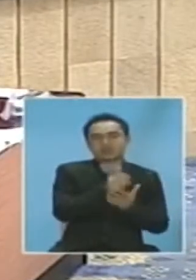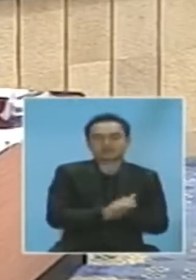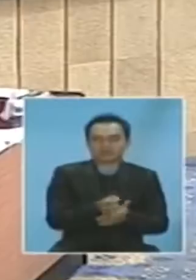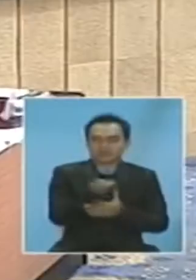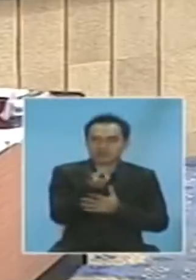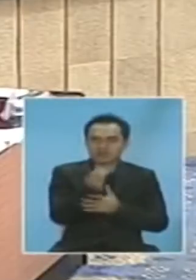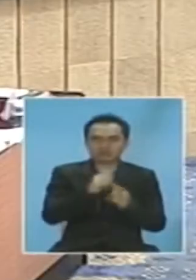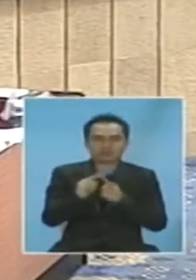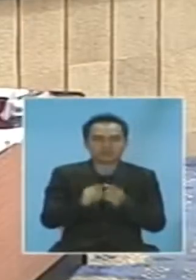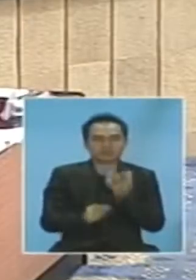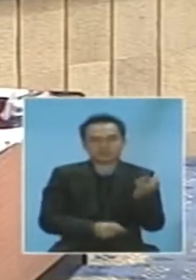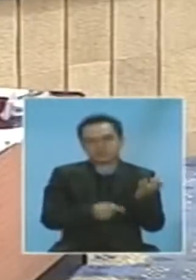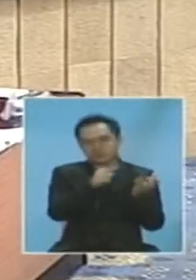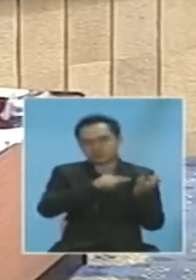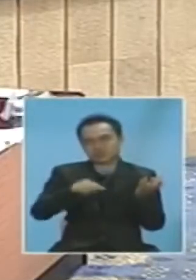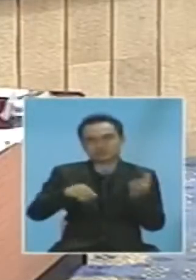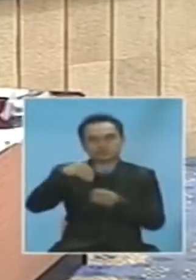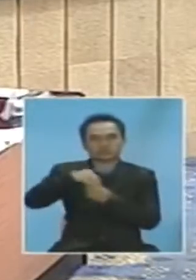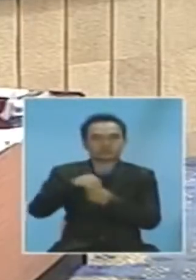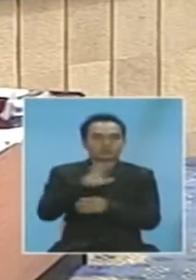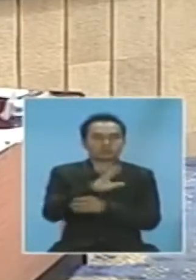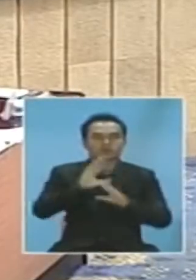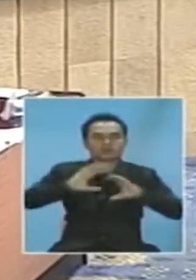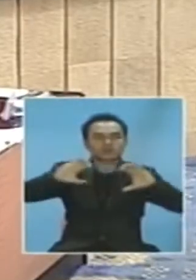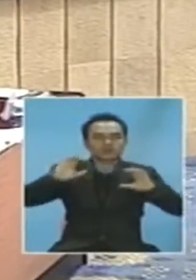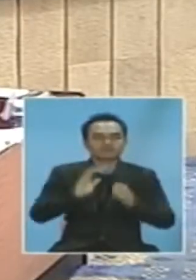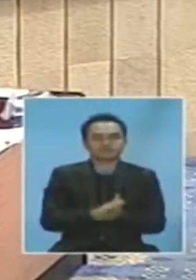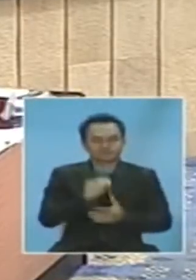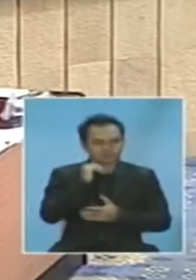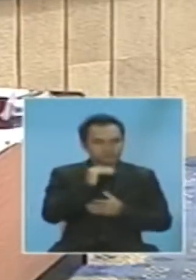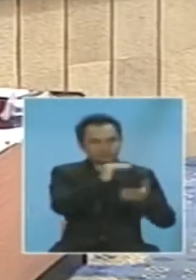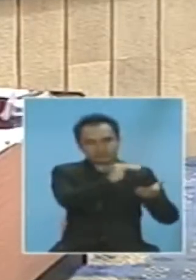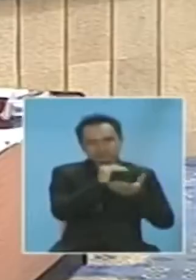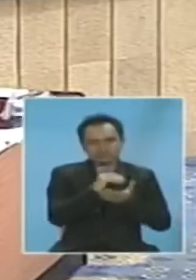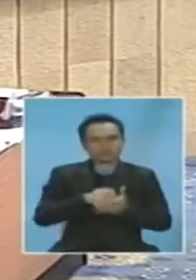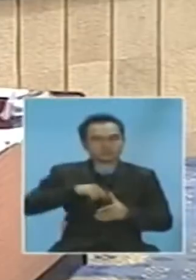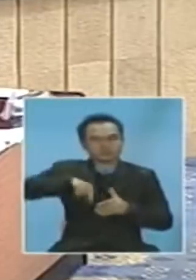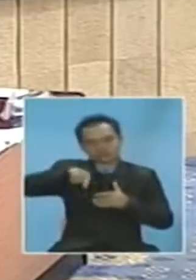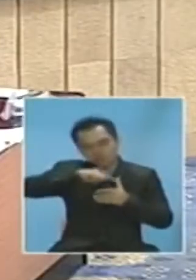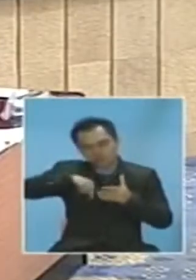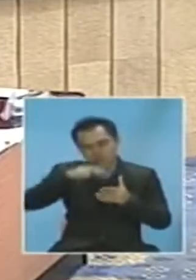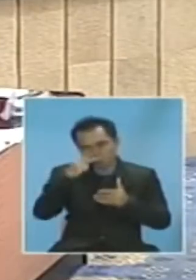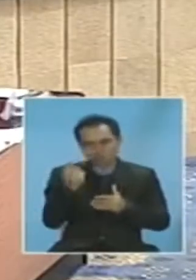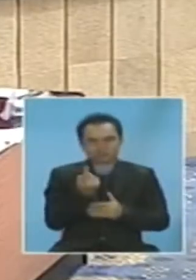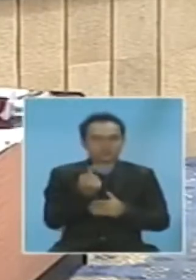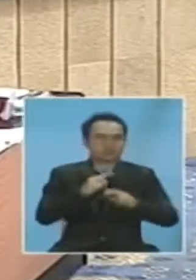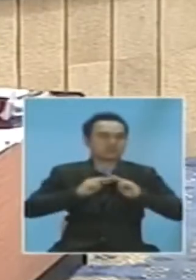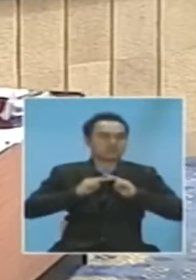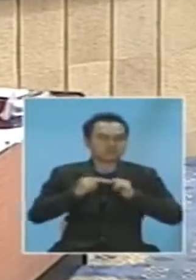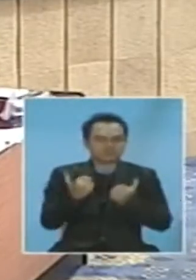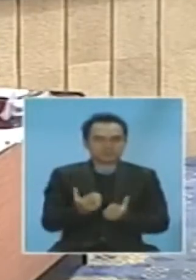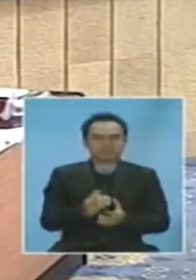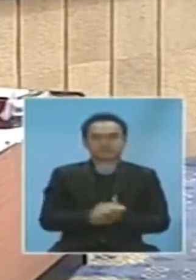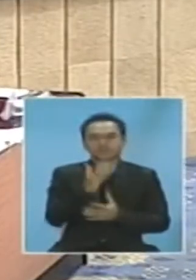ทำให้ข้าวทั้งหมดกลับมาอยู่ในมือรัฐบาลถือเป็นการผูกขาดและทำให้เกิดการทุจริตโครงการรับจำนำข้